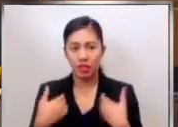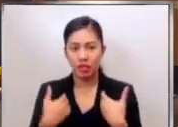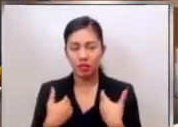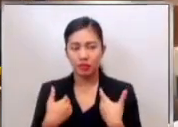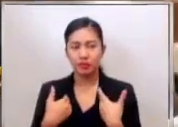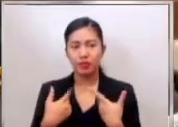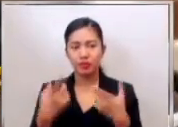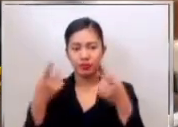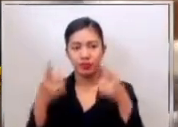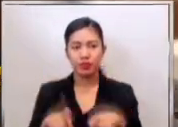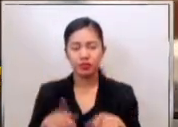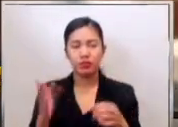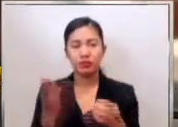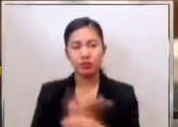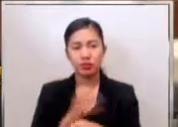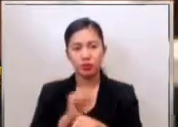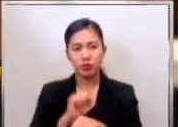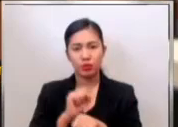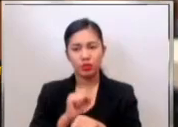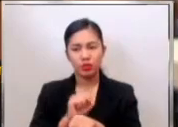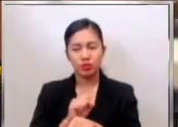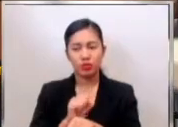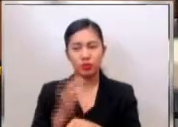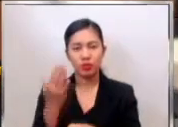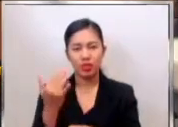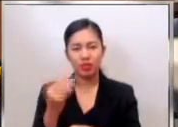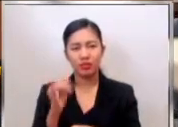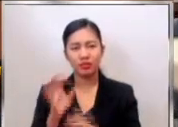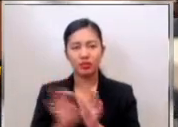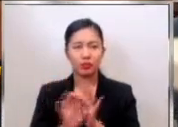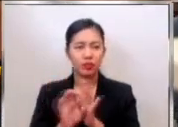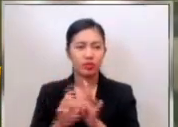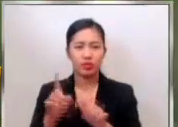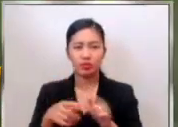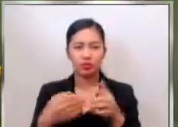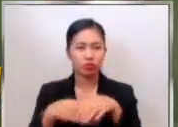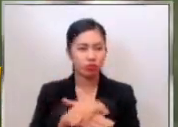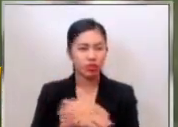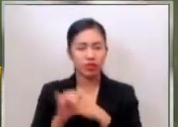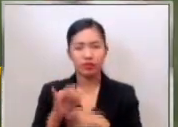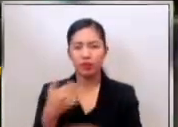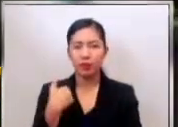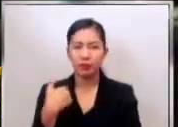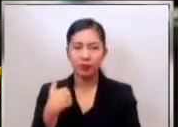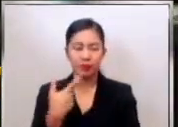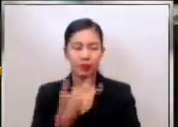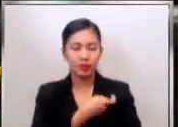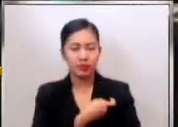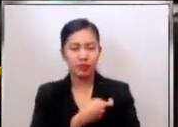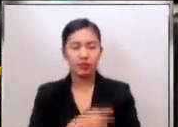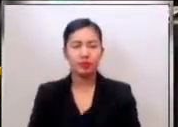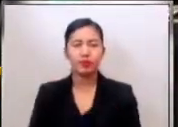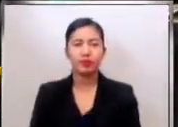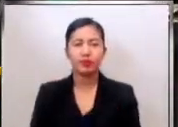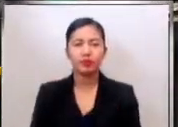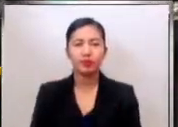ang sinasabi lang, huwag muna silang papasukin hanggat hindi sila nababakunahan. Yes, Rafi. May mga